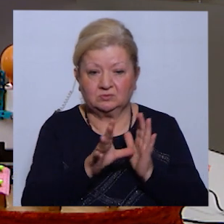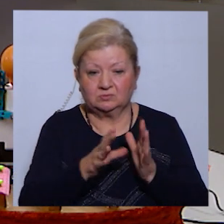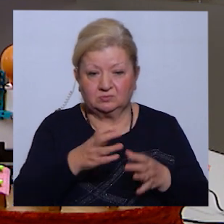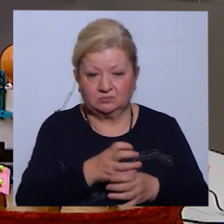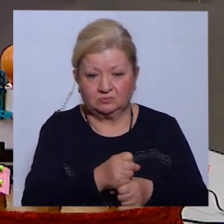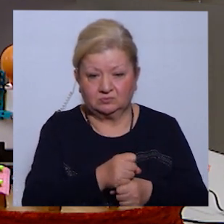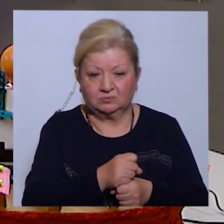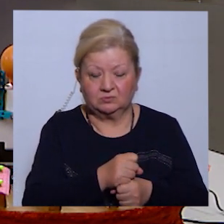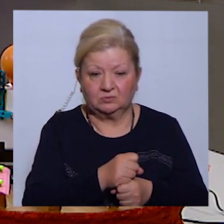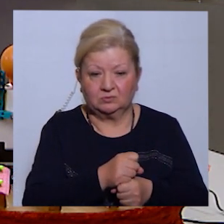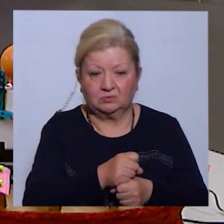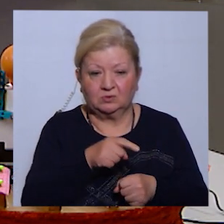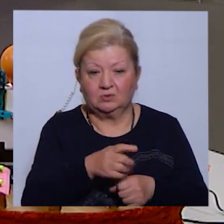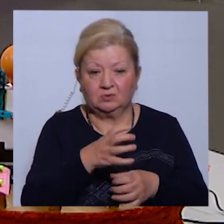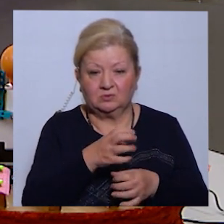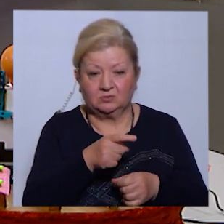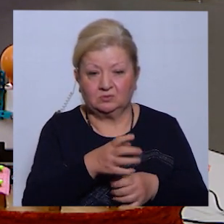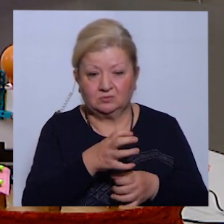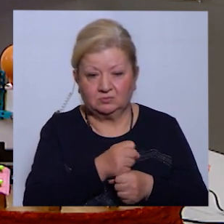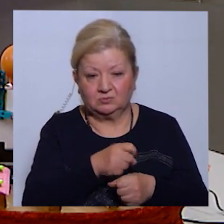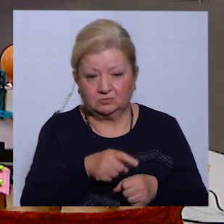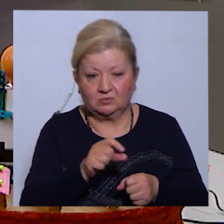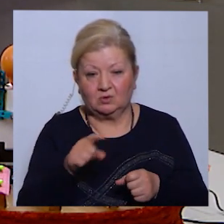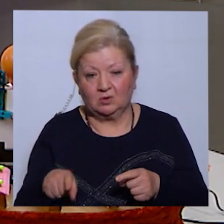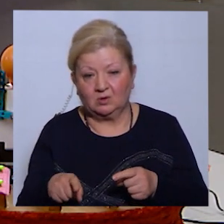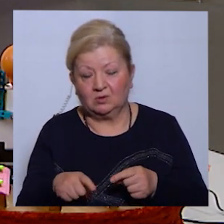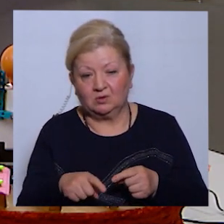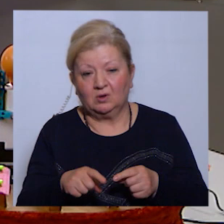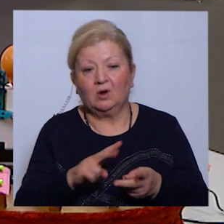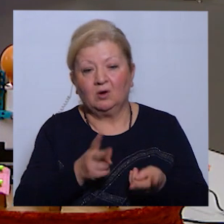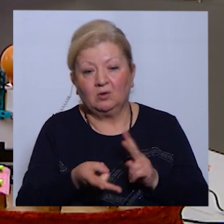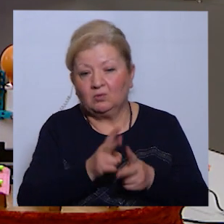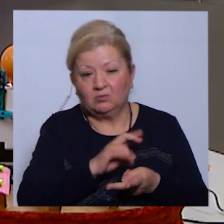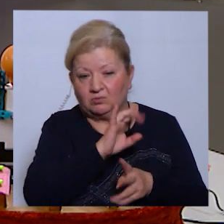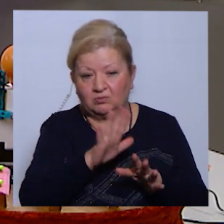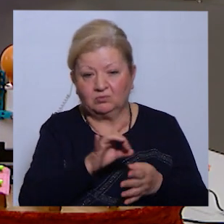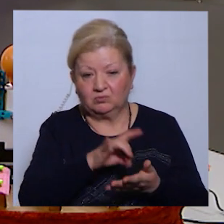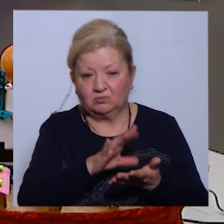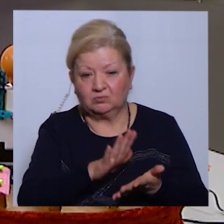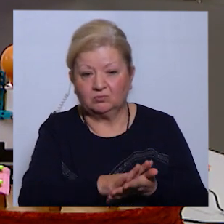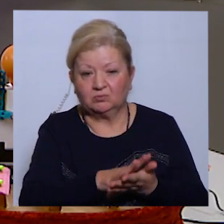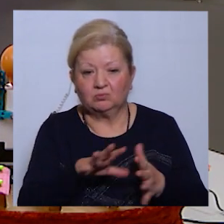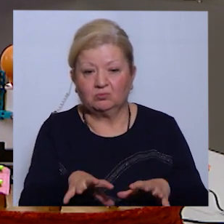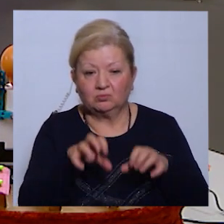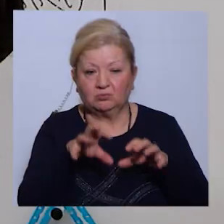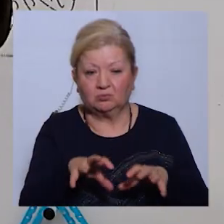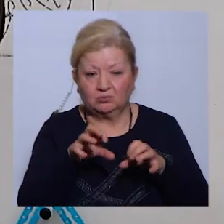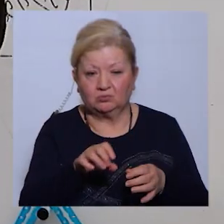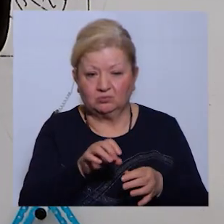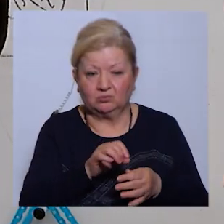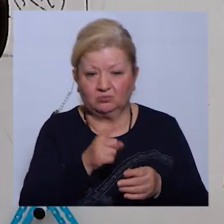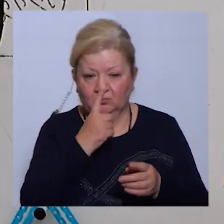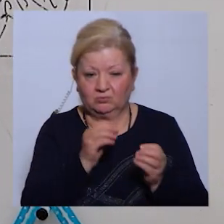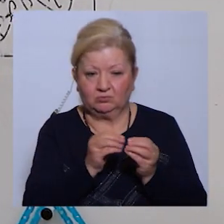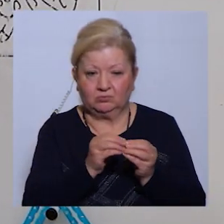ცირდება. ვითი შემცირებით ძაბა იზრდება, ოღონდ უცვლელი მუხტის დროს. ხაზს გასმით გეუბნებით,